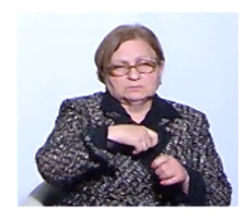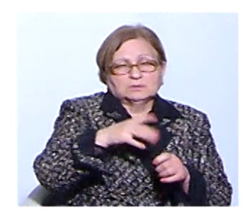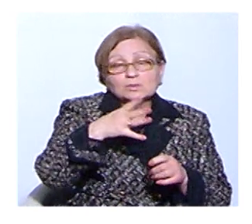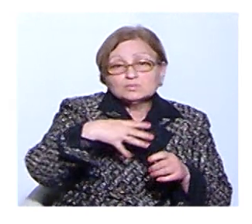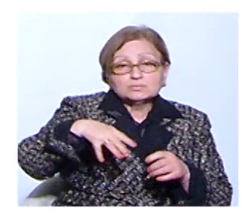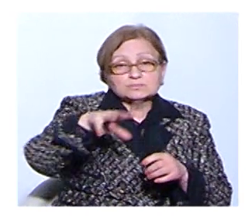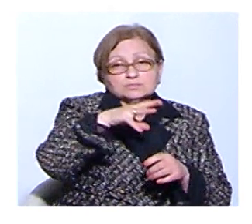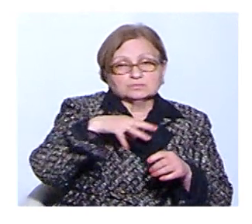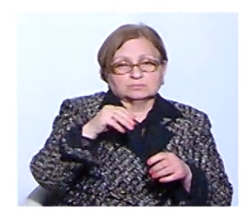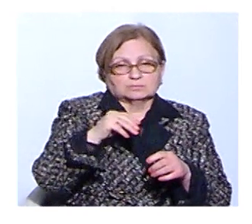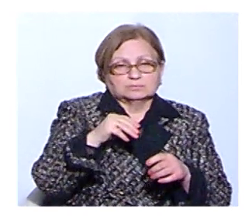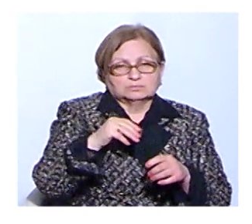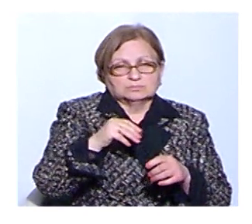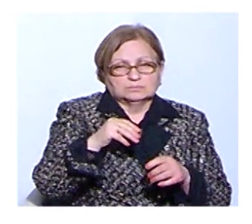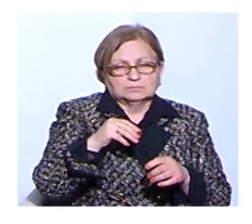სრული